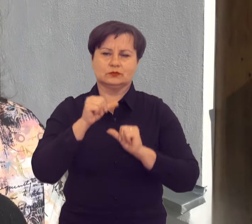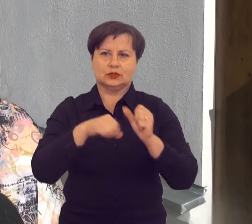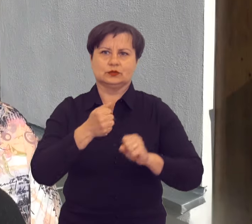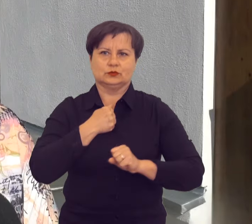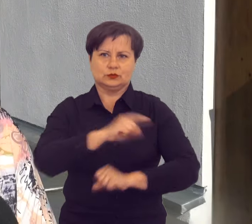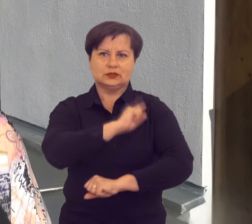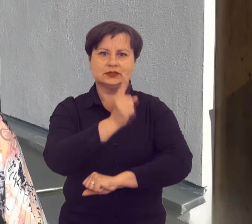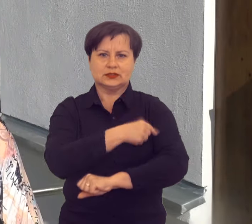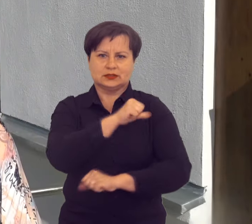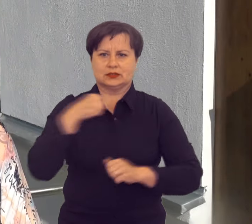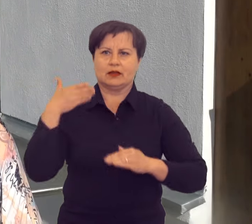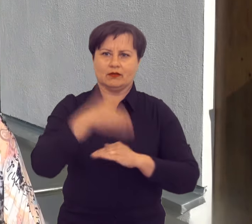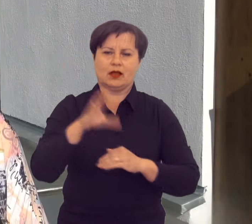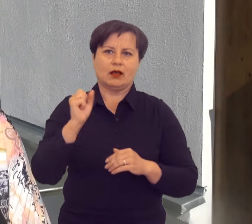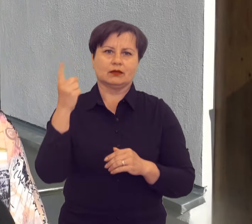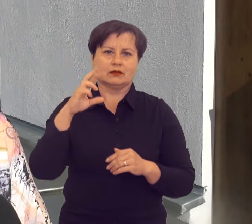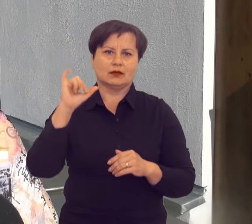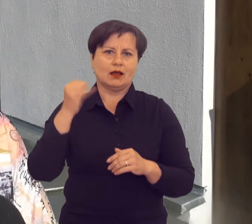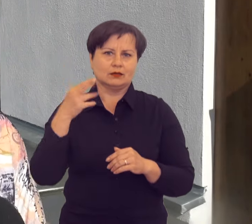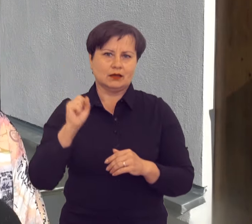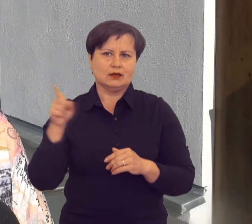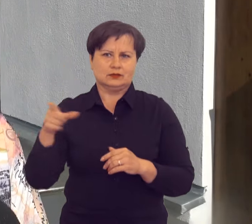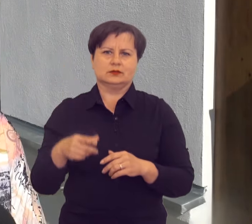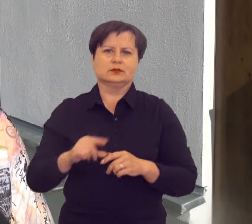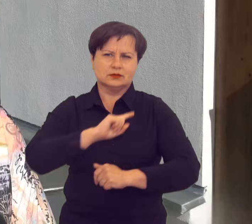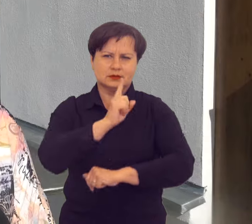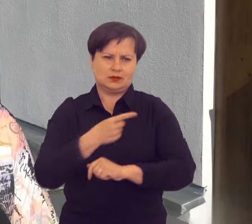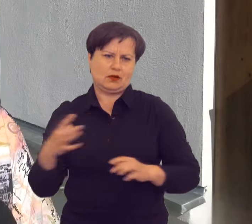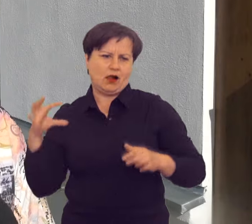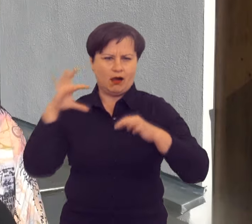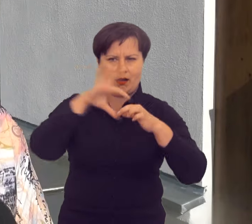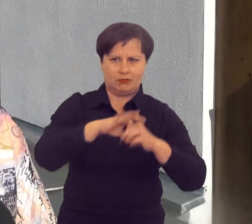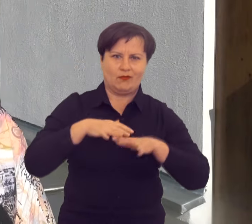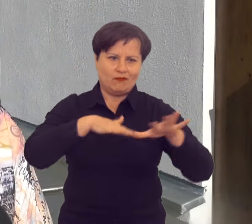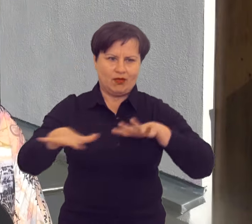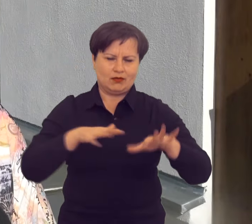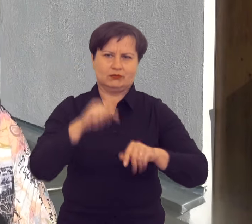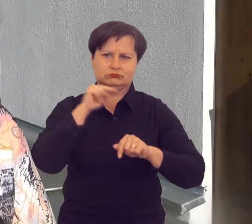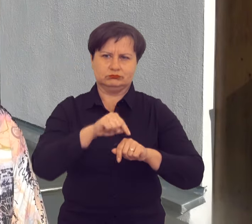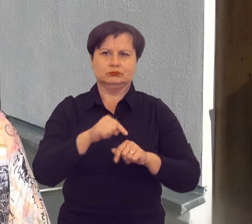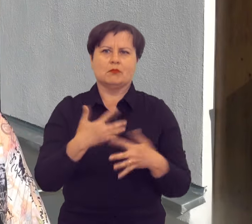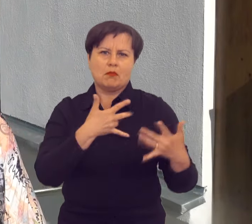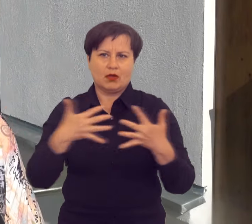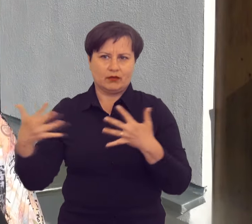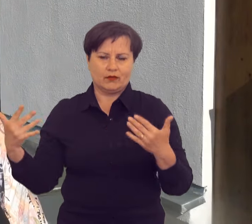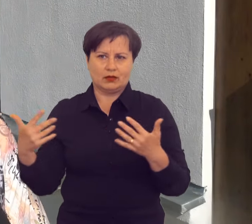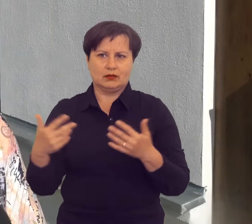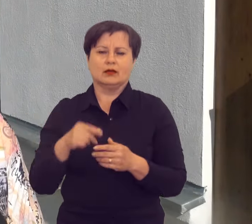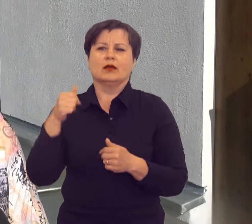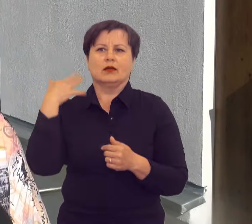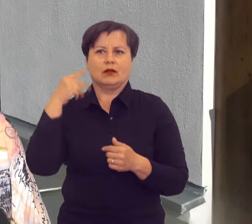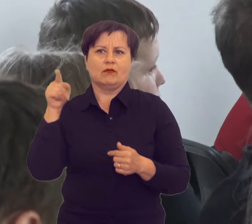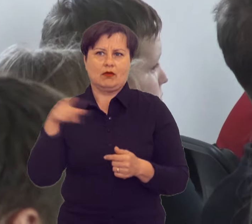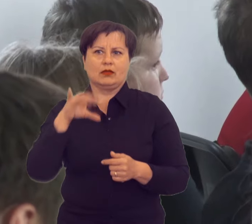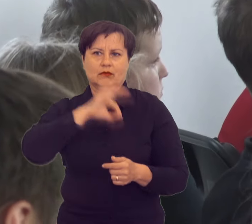stiprią savanorę Adrianą, kuri labai įsitraukė į mūsų veiklas, paįvairino jas ir iš tikrųjų manau, kad ir jai